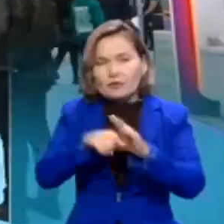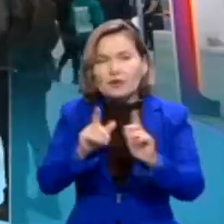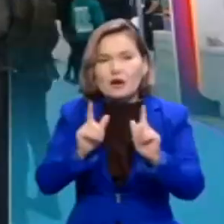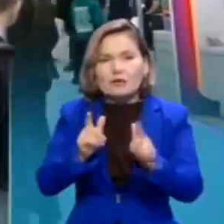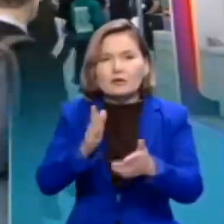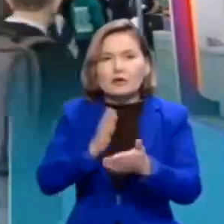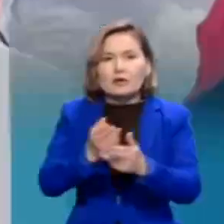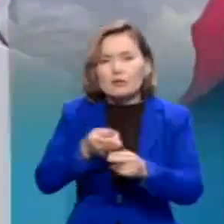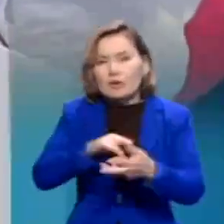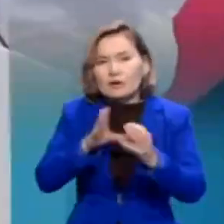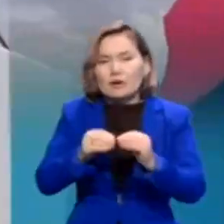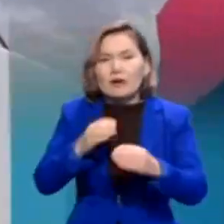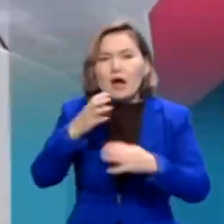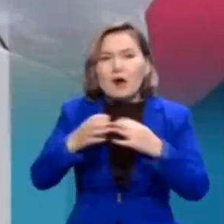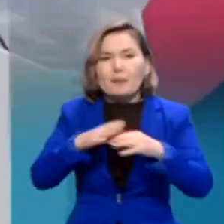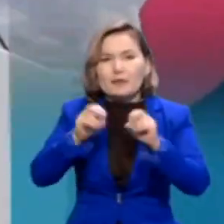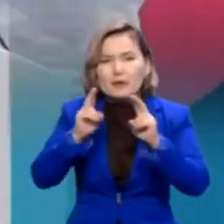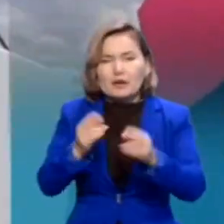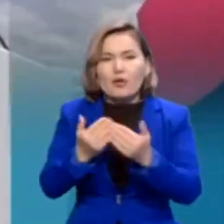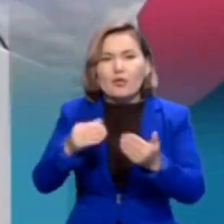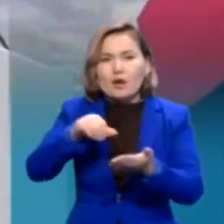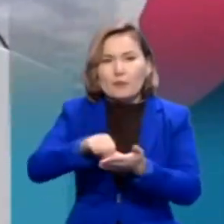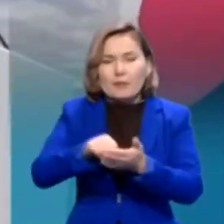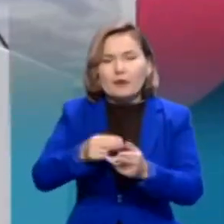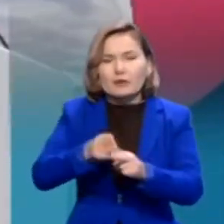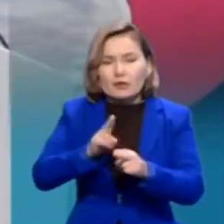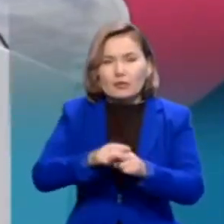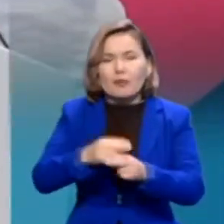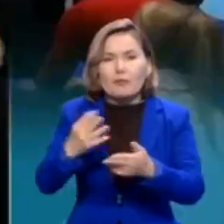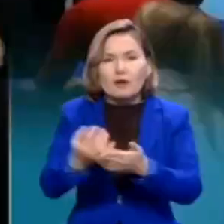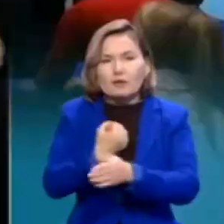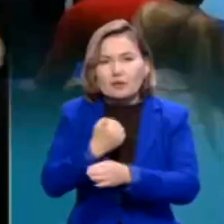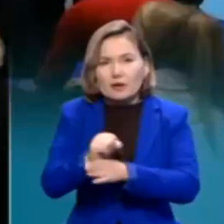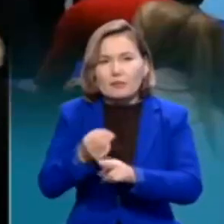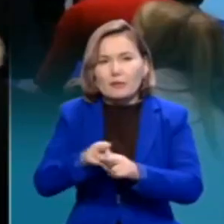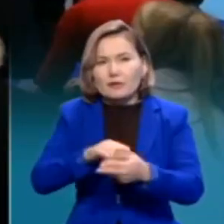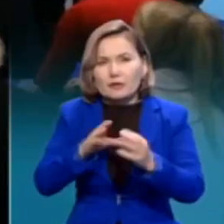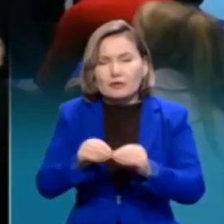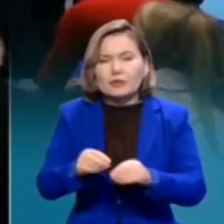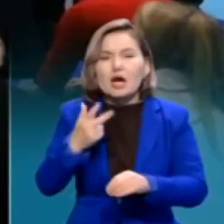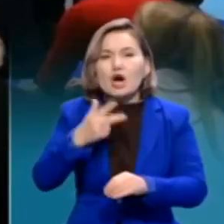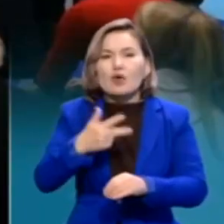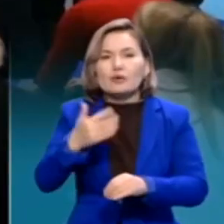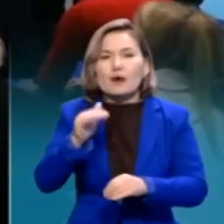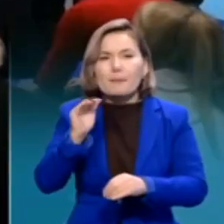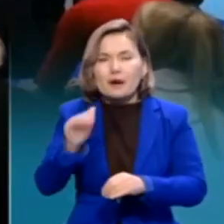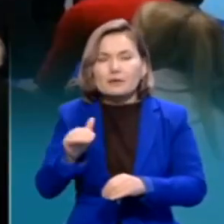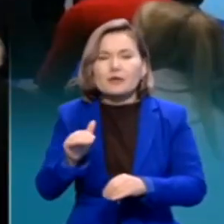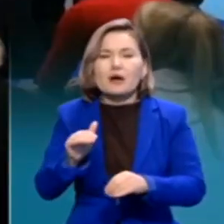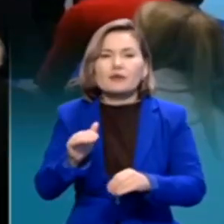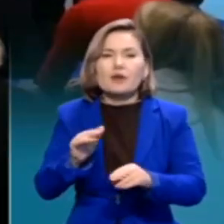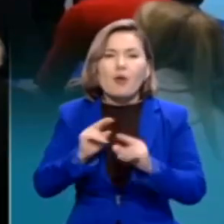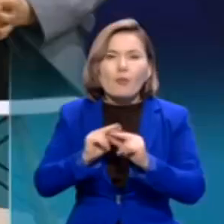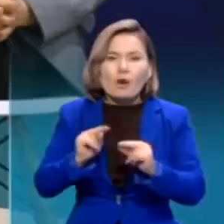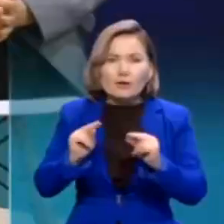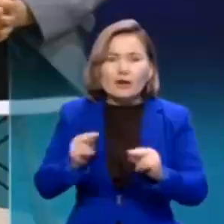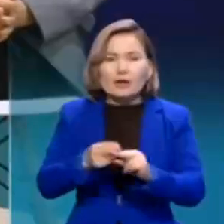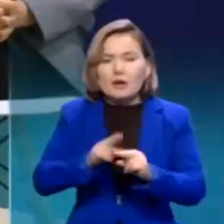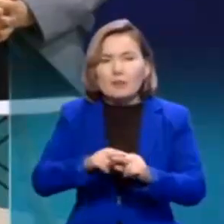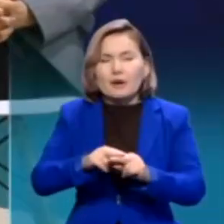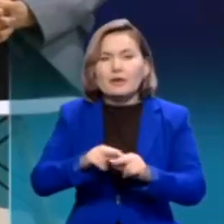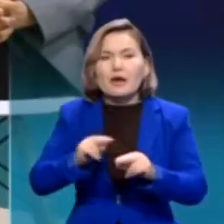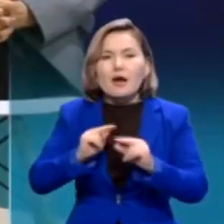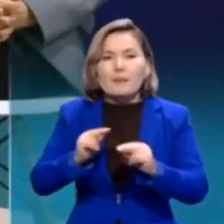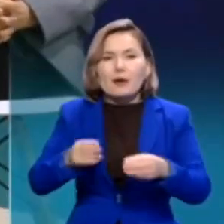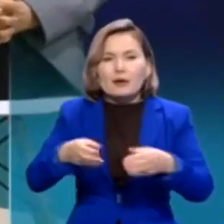технологияларының халықаралық мамандандырылған көрмесіне қатысып, тұсаукесер өткізді. Бет Шоу 35 мыңнан астам оқытушы мен білім саласының